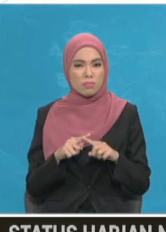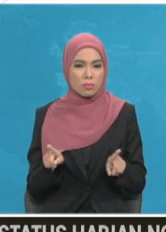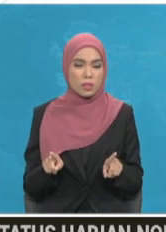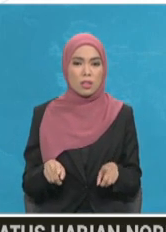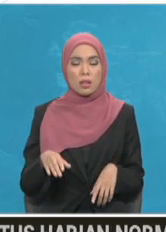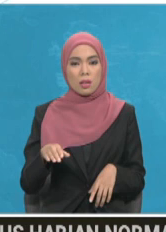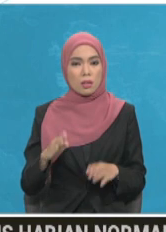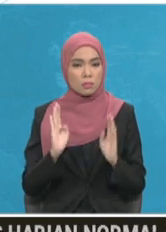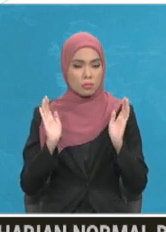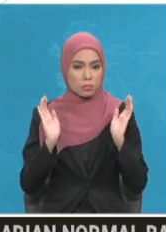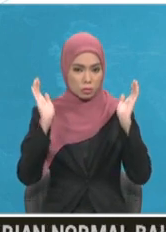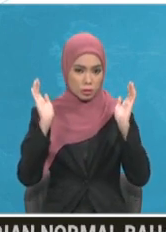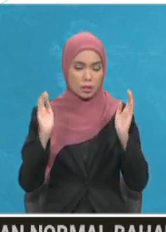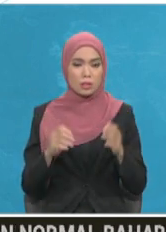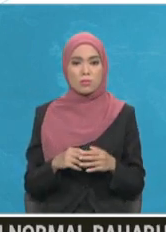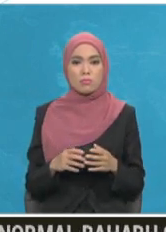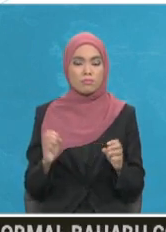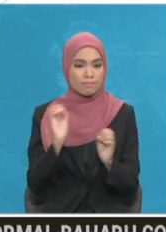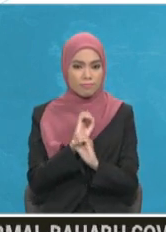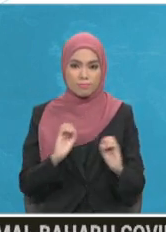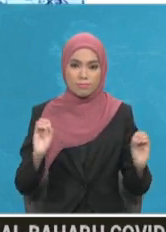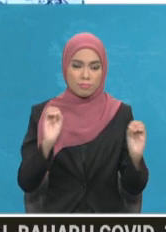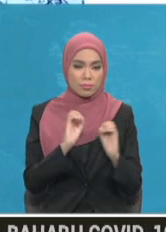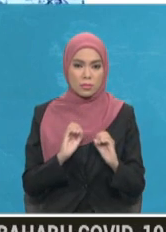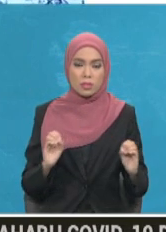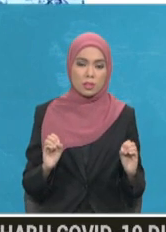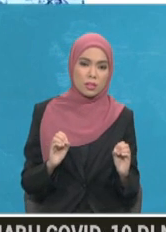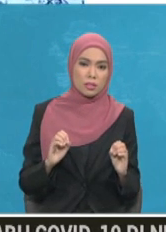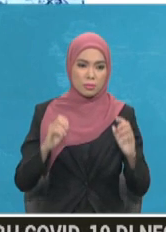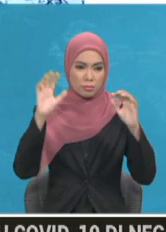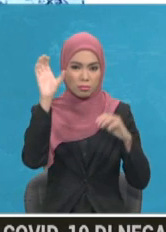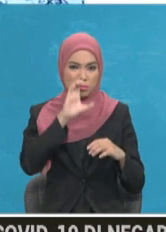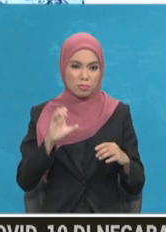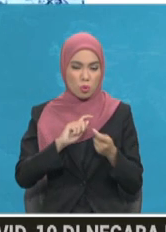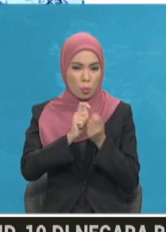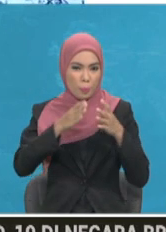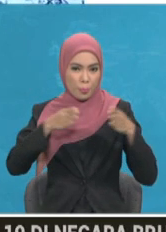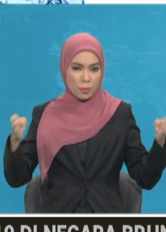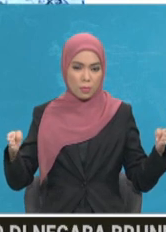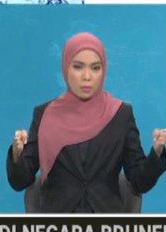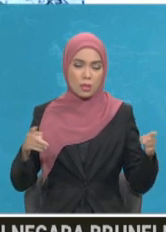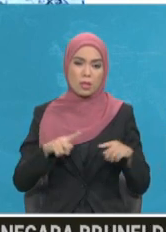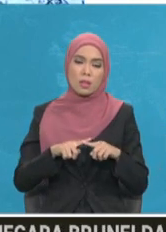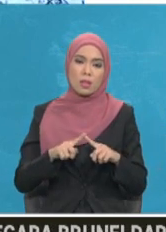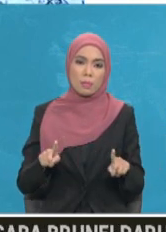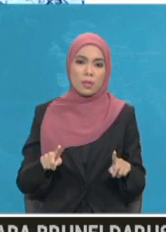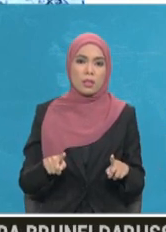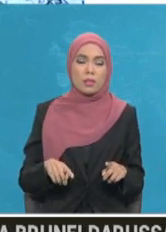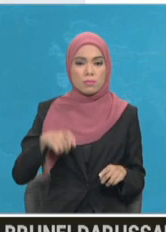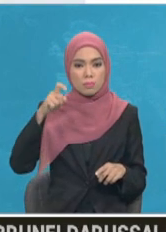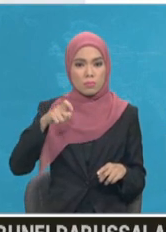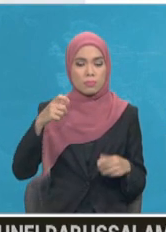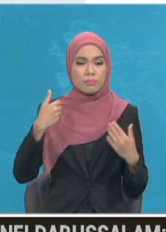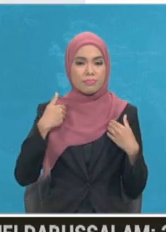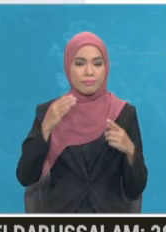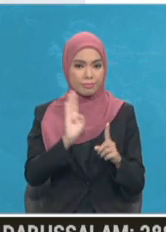tidak mempunyai cuaca yang ekstrim berlaku dibandingkan dengan negara ahli ASEAN yang lain Reni mau budaya tersebut diterapkan kepada semua